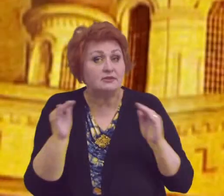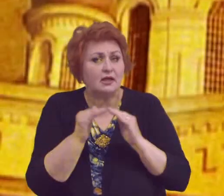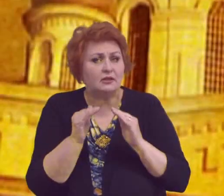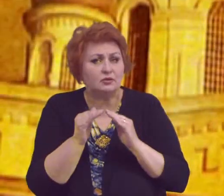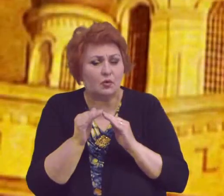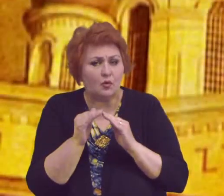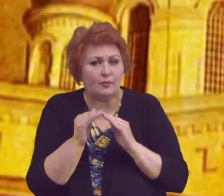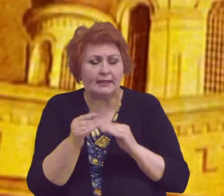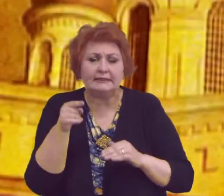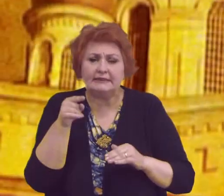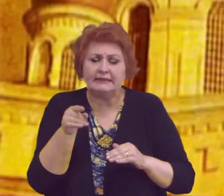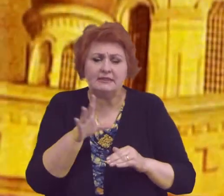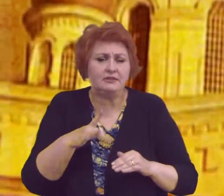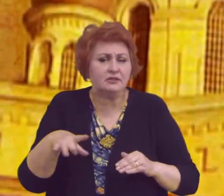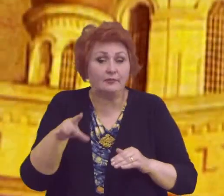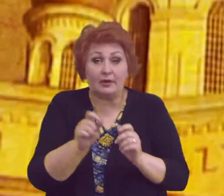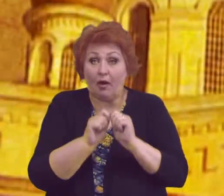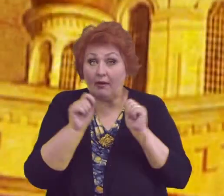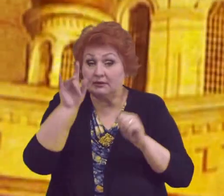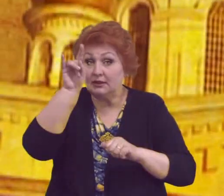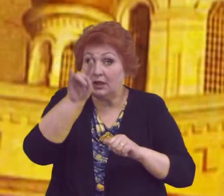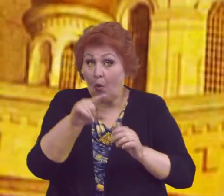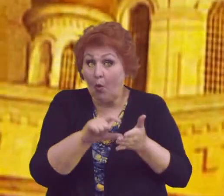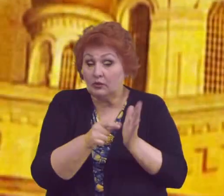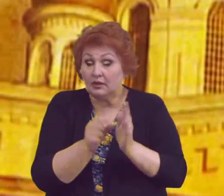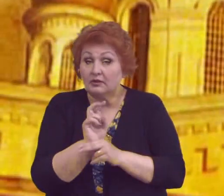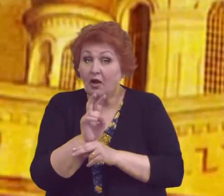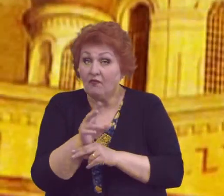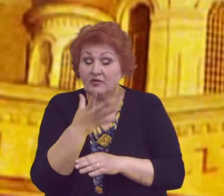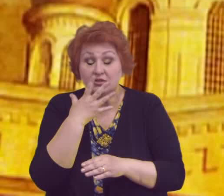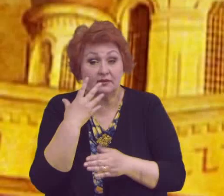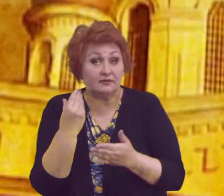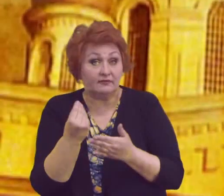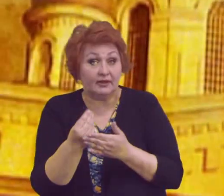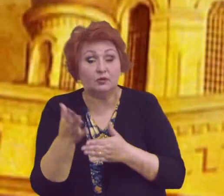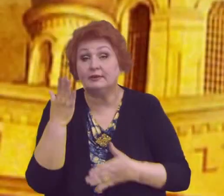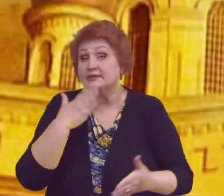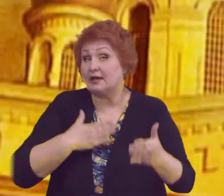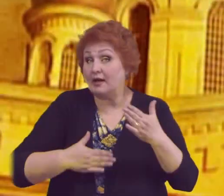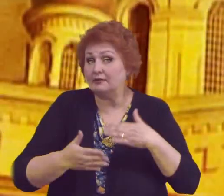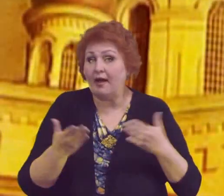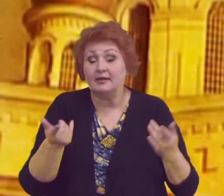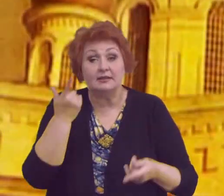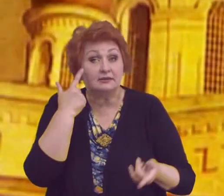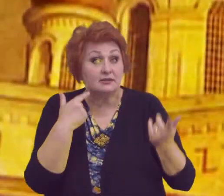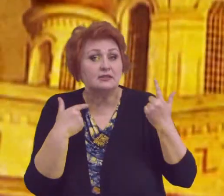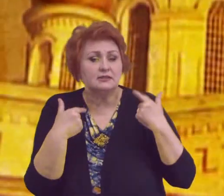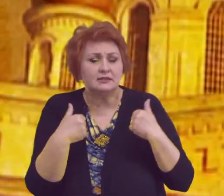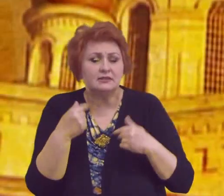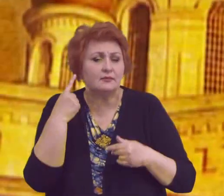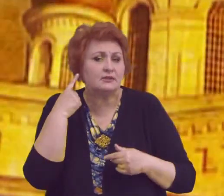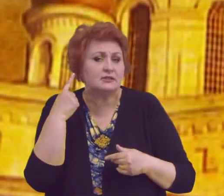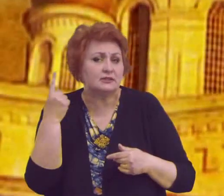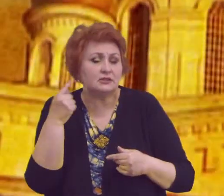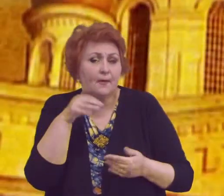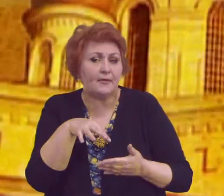во всем многотысячном районе открыли окна квартир, вышли во дворы своих домов и с радостью, а некоторые со слезами, ловили